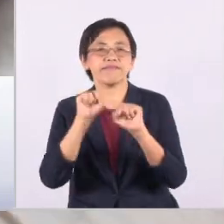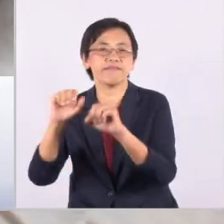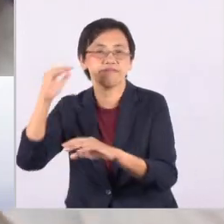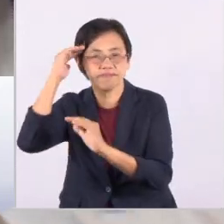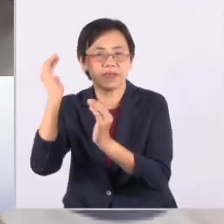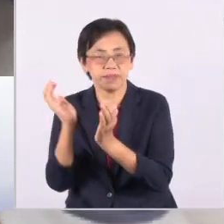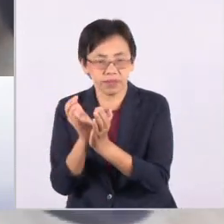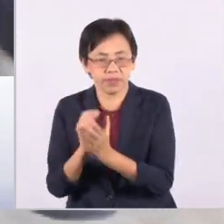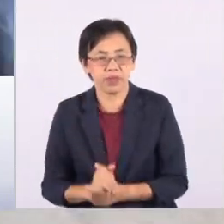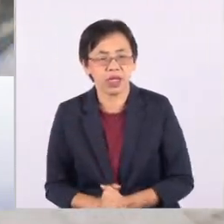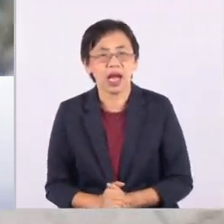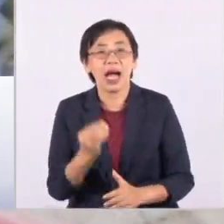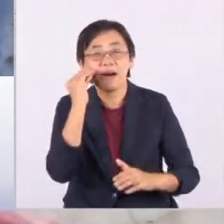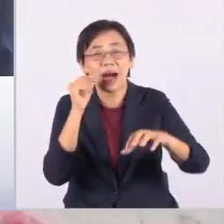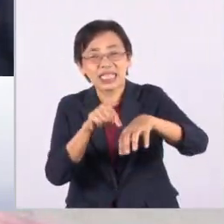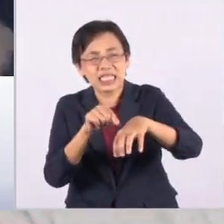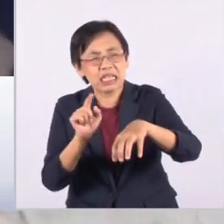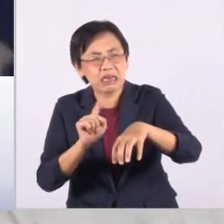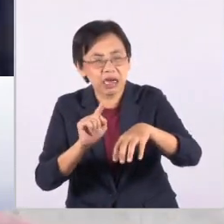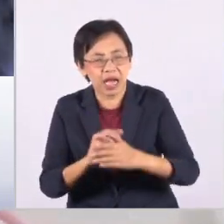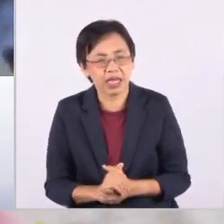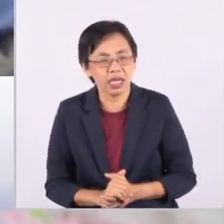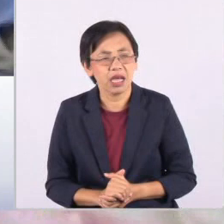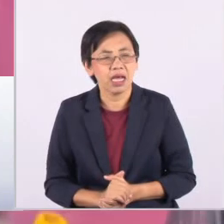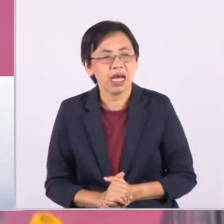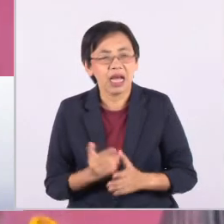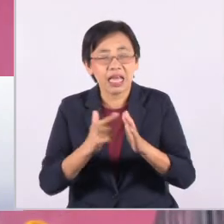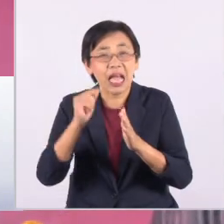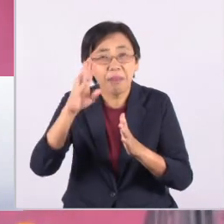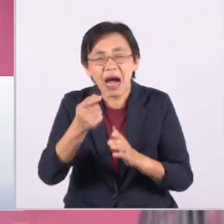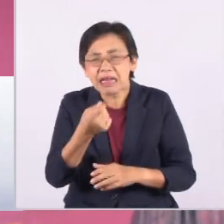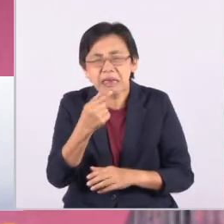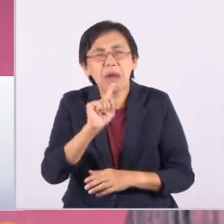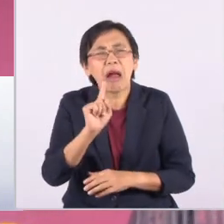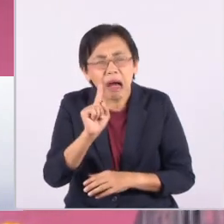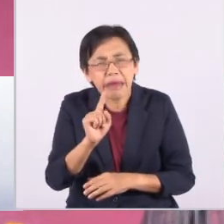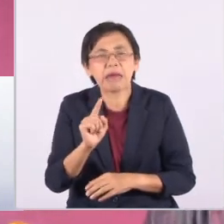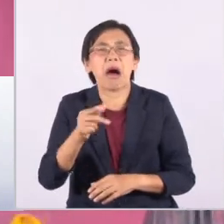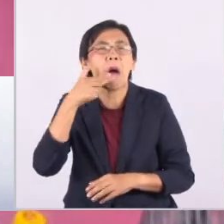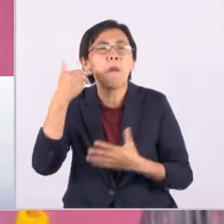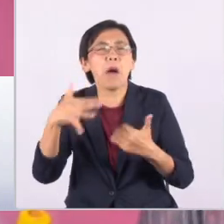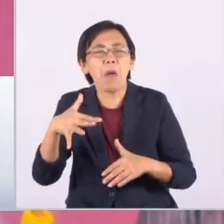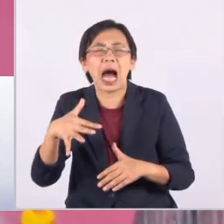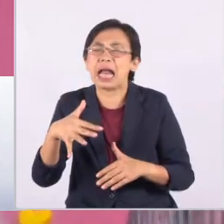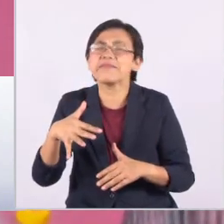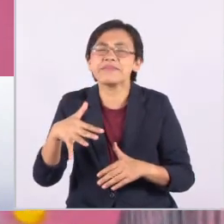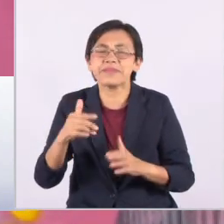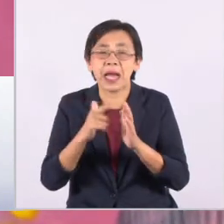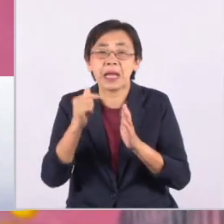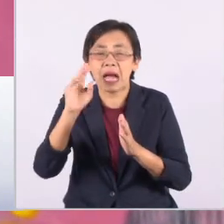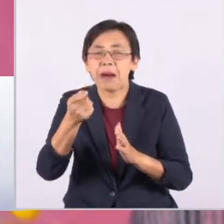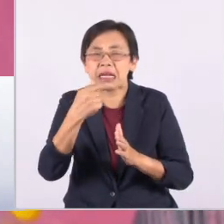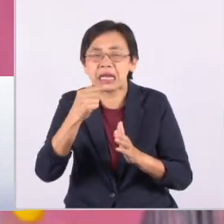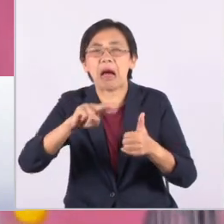เหตุผลของบ้านนี้คือรักษาโรคเบาหวานค่ะซึ่งหลายๆทีนะที่เรา